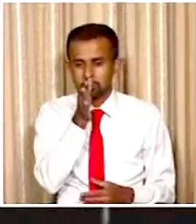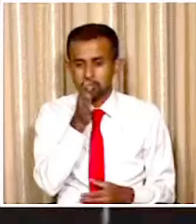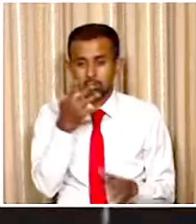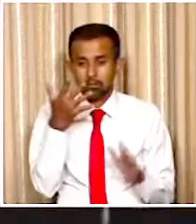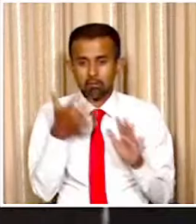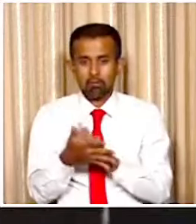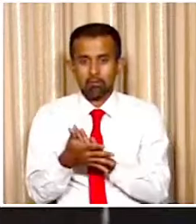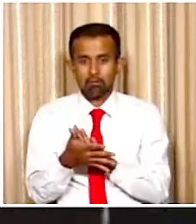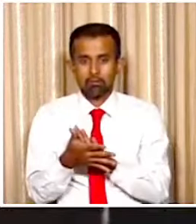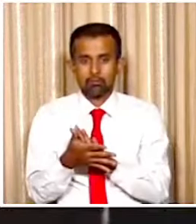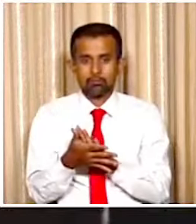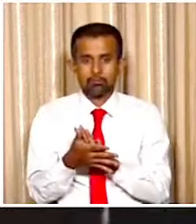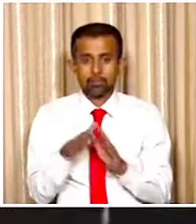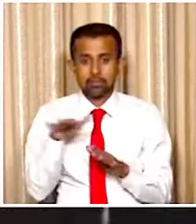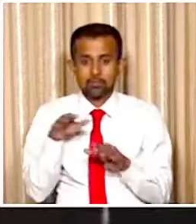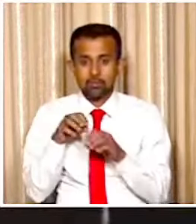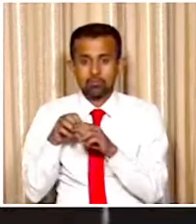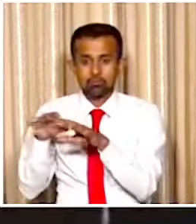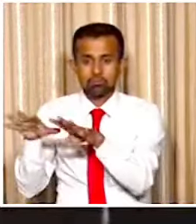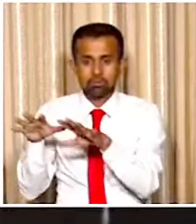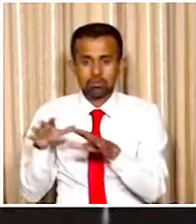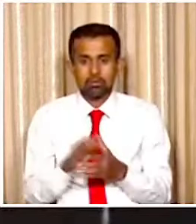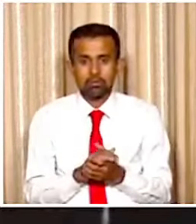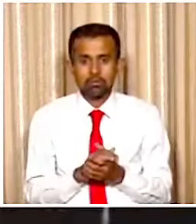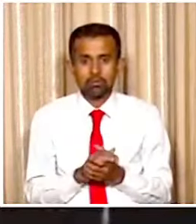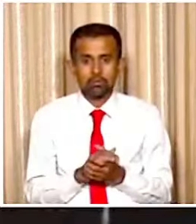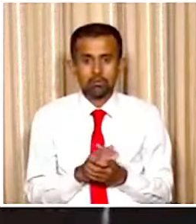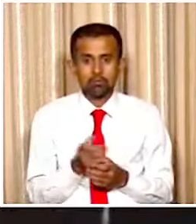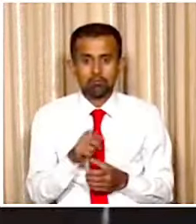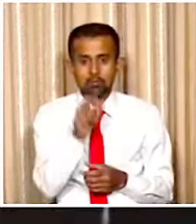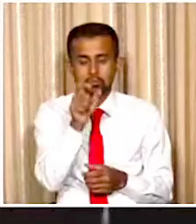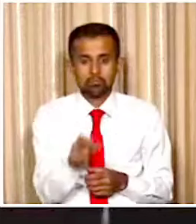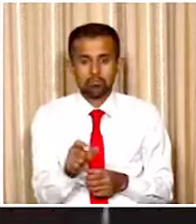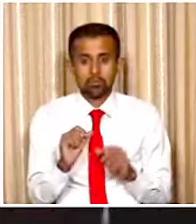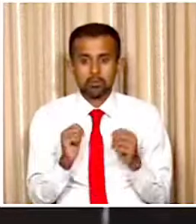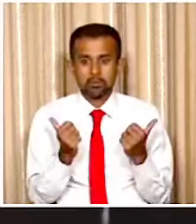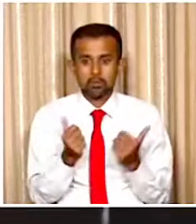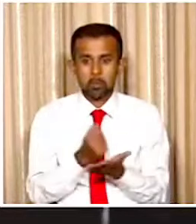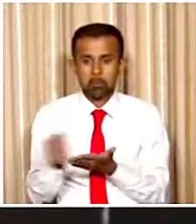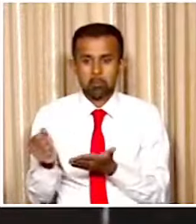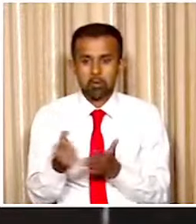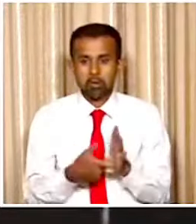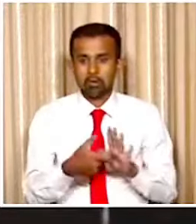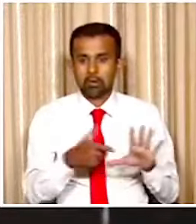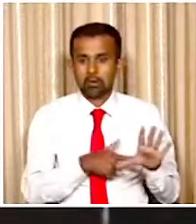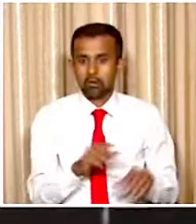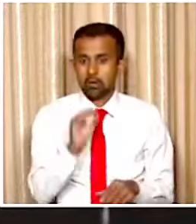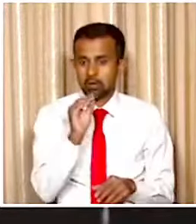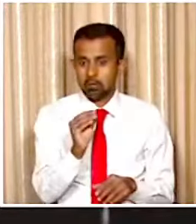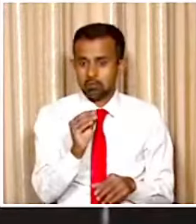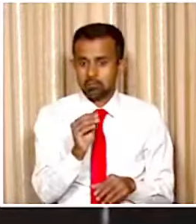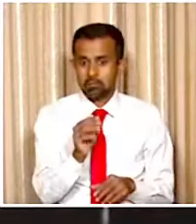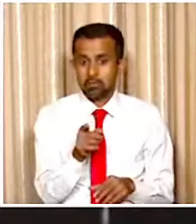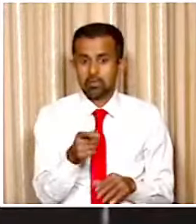දූෂණය සමාජගත කරනවා නම් කඩා වඩා ගන්නවා නම් තවත් කෙනෙකුගේ ජීවිතයක් විනාශ කරන්න උත්සාහ ගන්නවා නම්